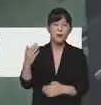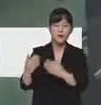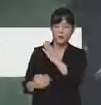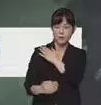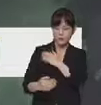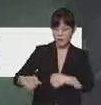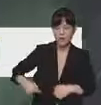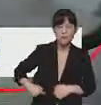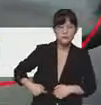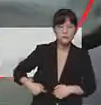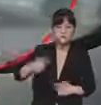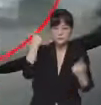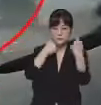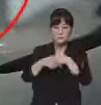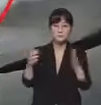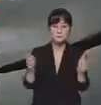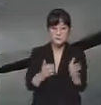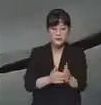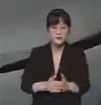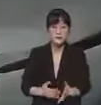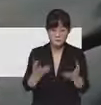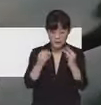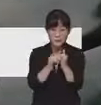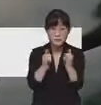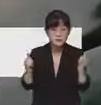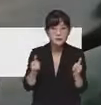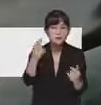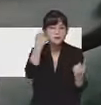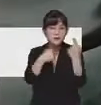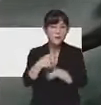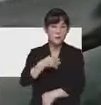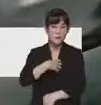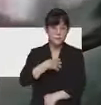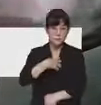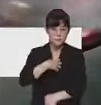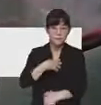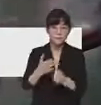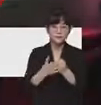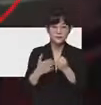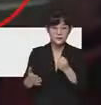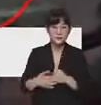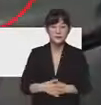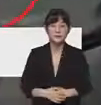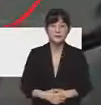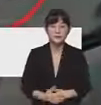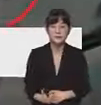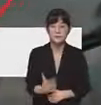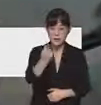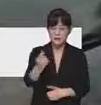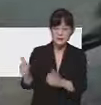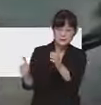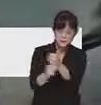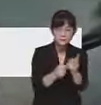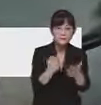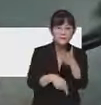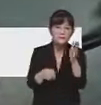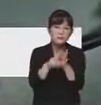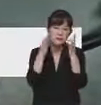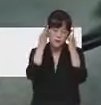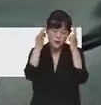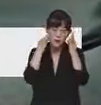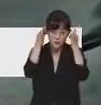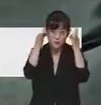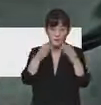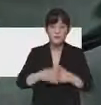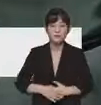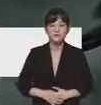크게 다쳤습니다. 많은 사람이 다칠 수 있었던 그런 사건이었기 때문에 조기에 근무하고자 경찰관들이 최선을 다했던